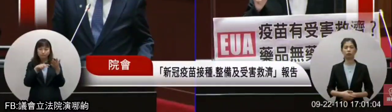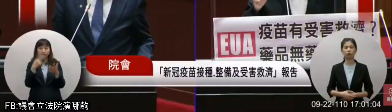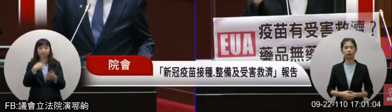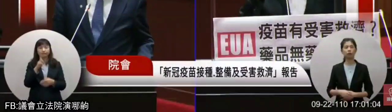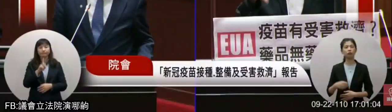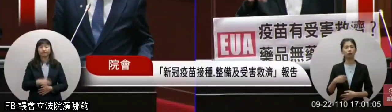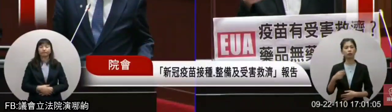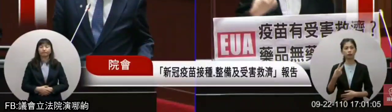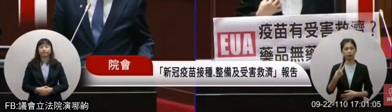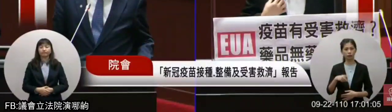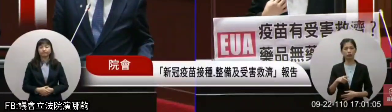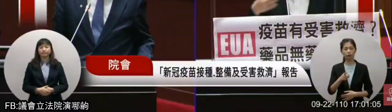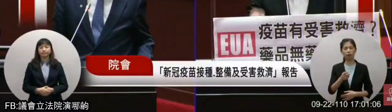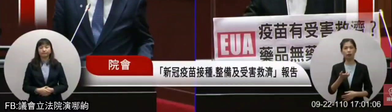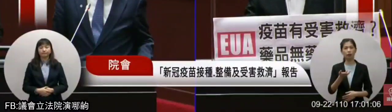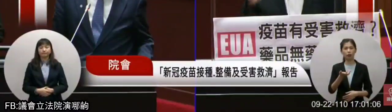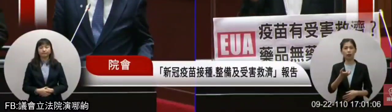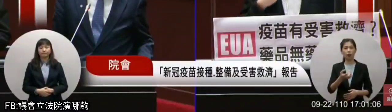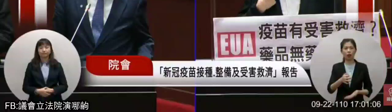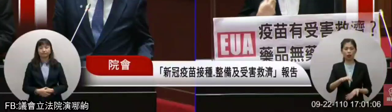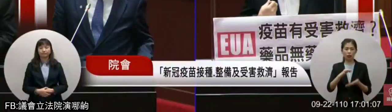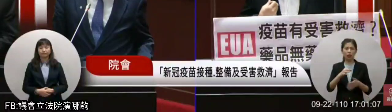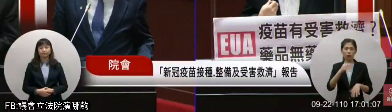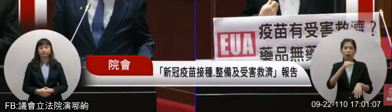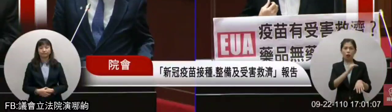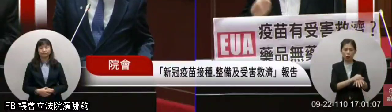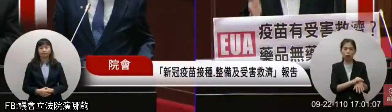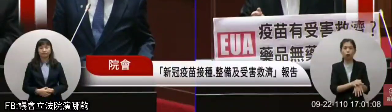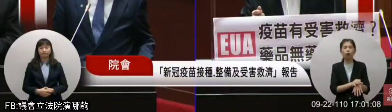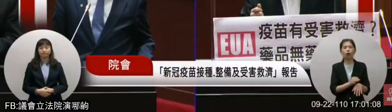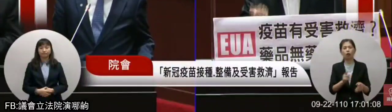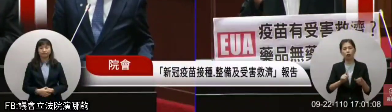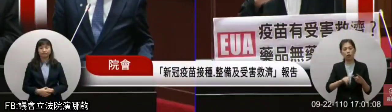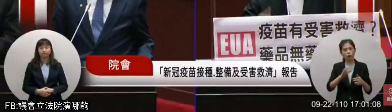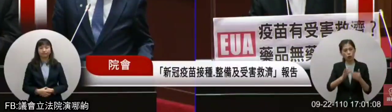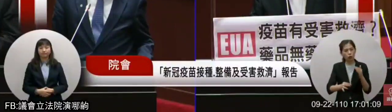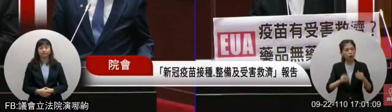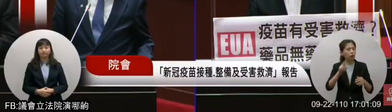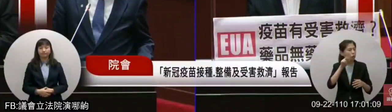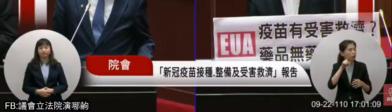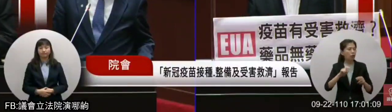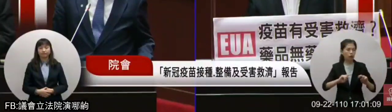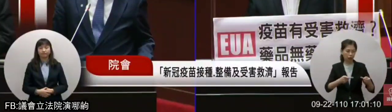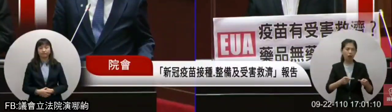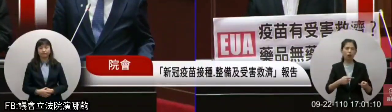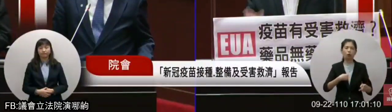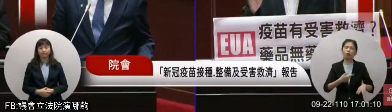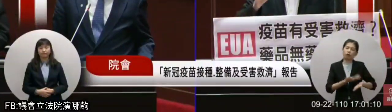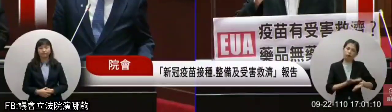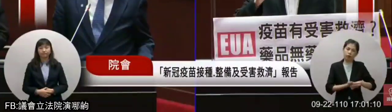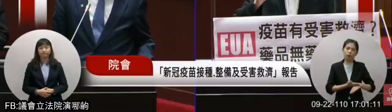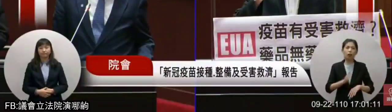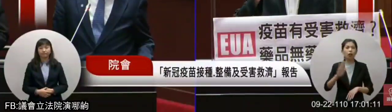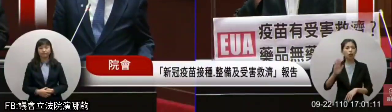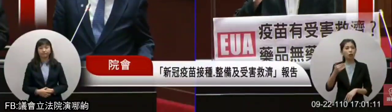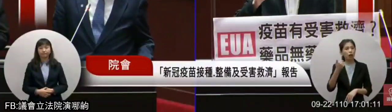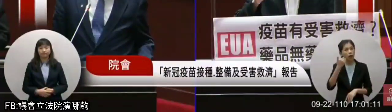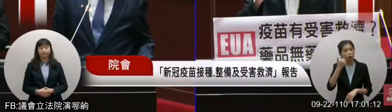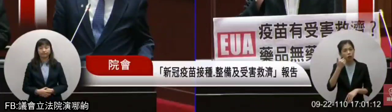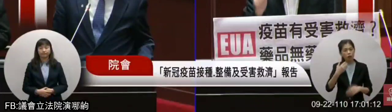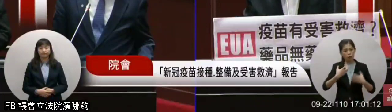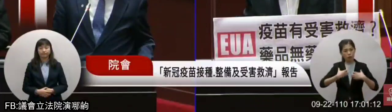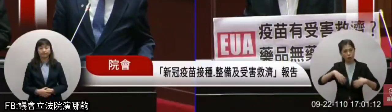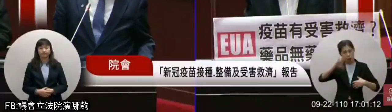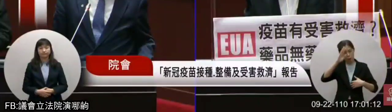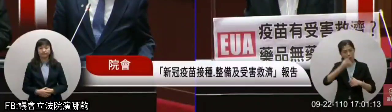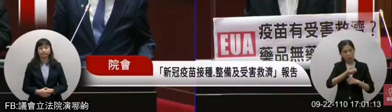这里，你说有高端我放心，你说要修正文字我放心，但有个另外一个问题来了，对抗肺炎不